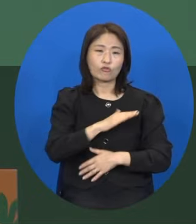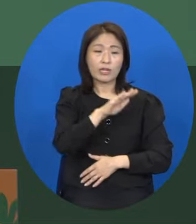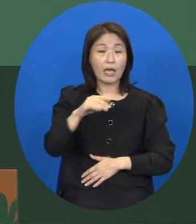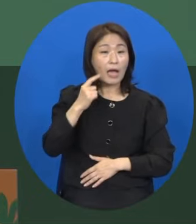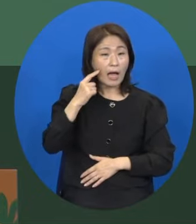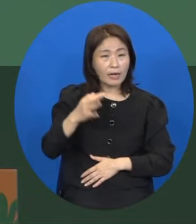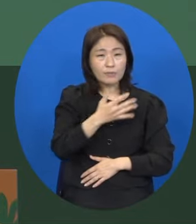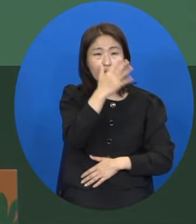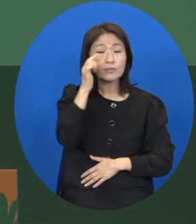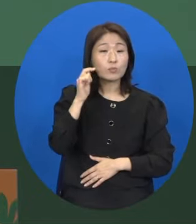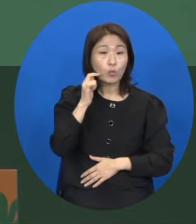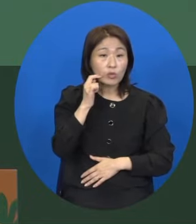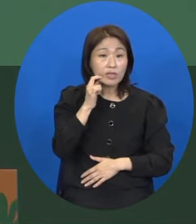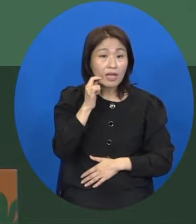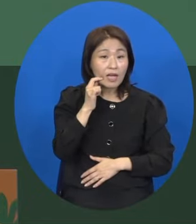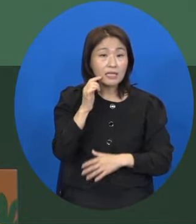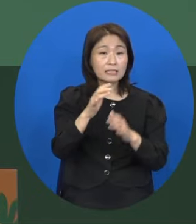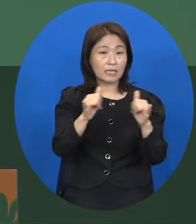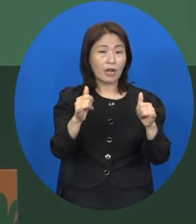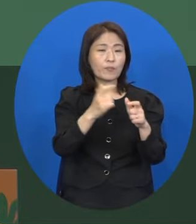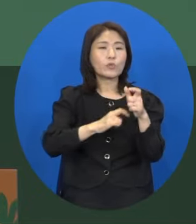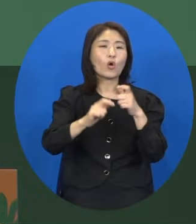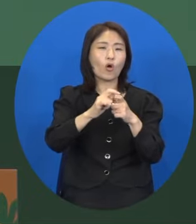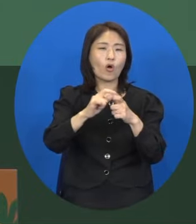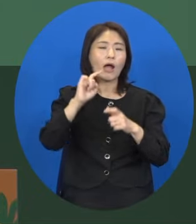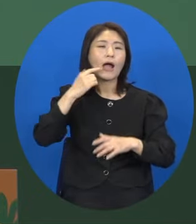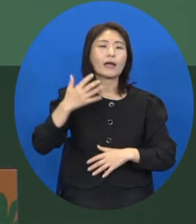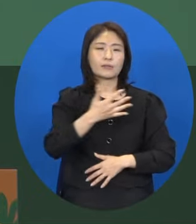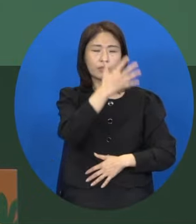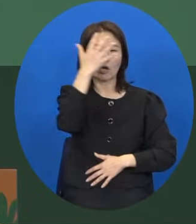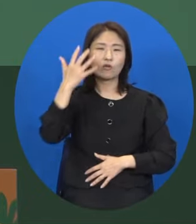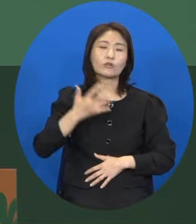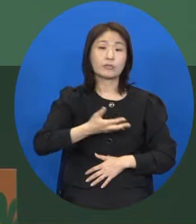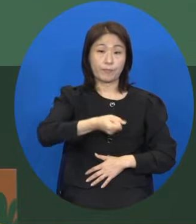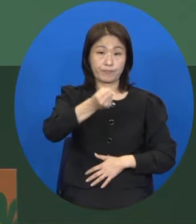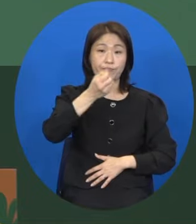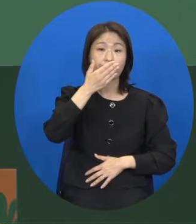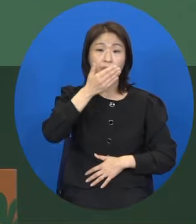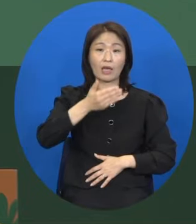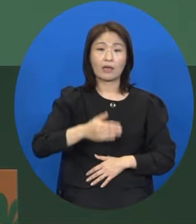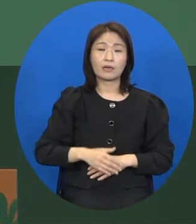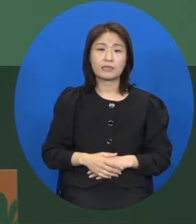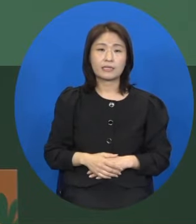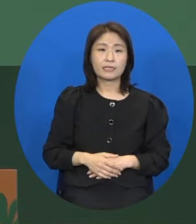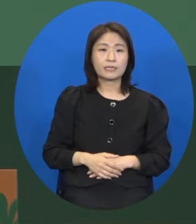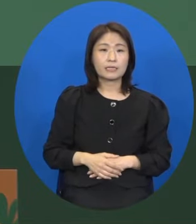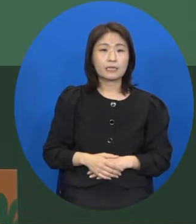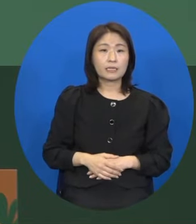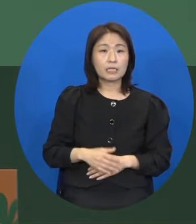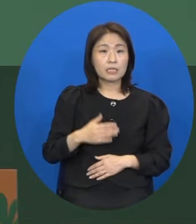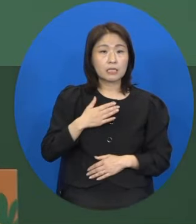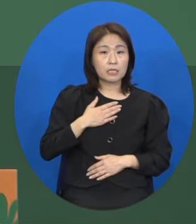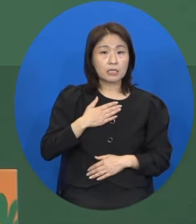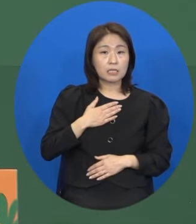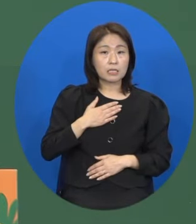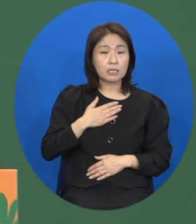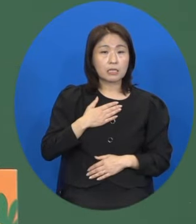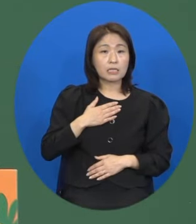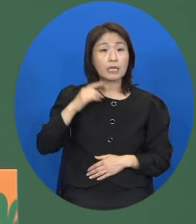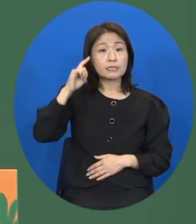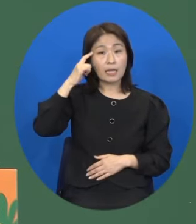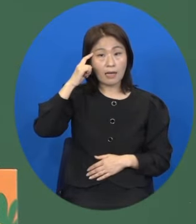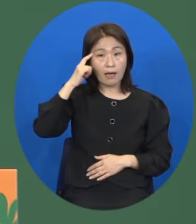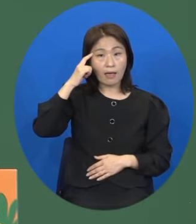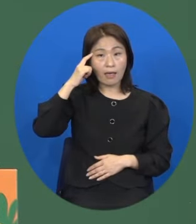아름답지 못한 지체는 더욱 아름다운 것을 입느니라. 내 눈에